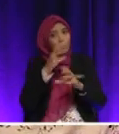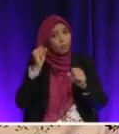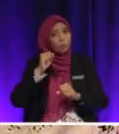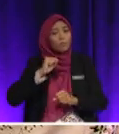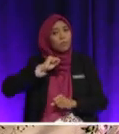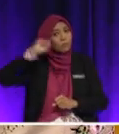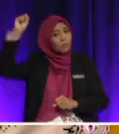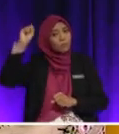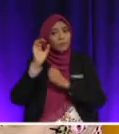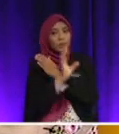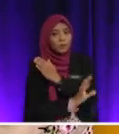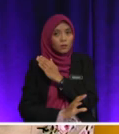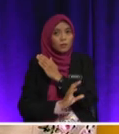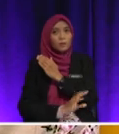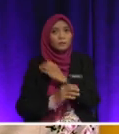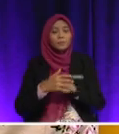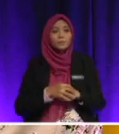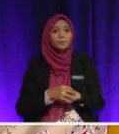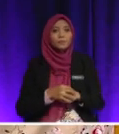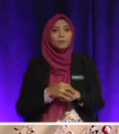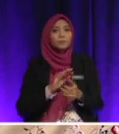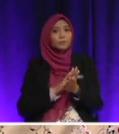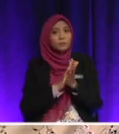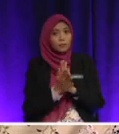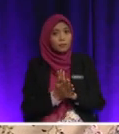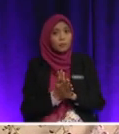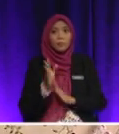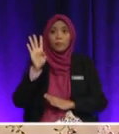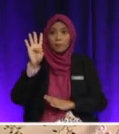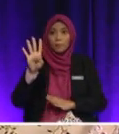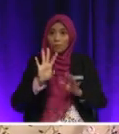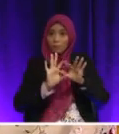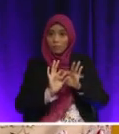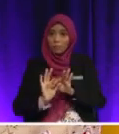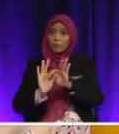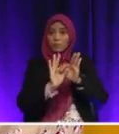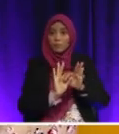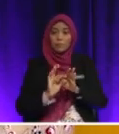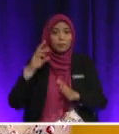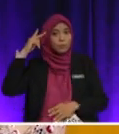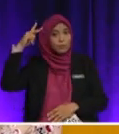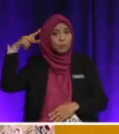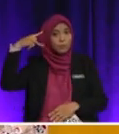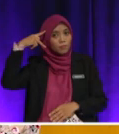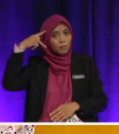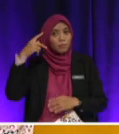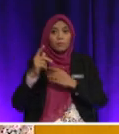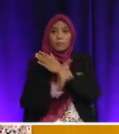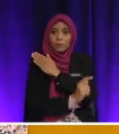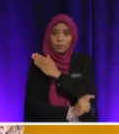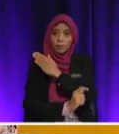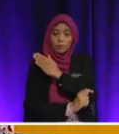negara jadi inilah Dia 4 kerjasama politik Oke di Tanah Melayu dalam